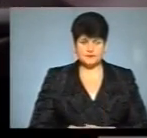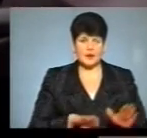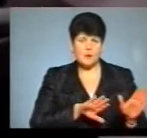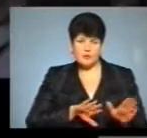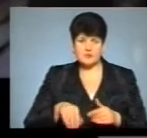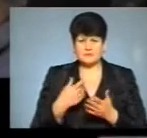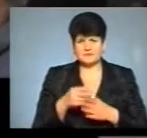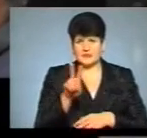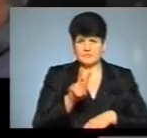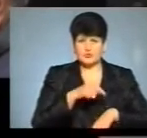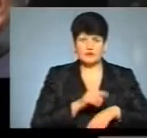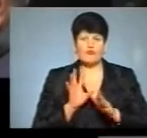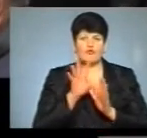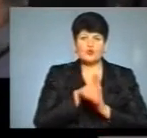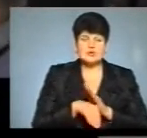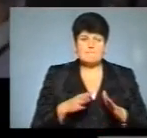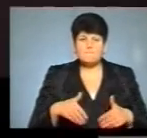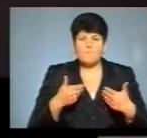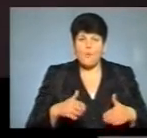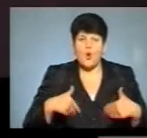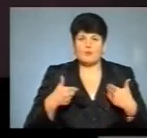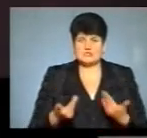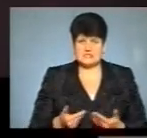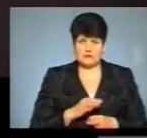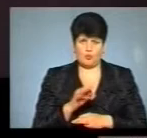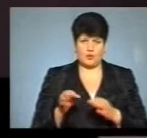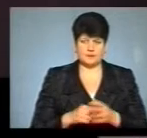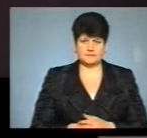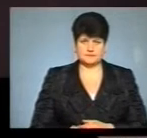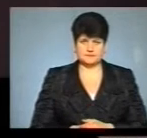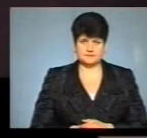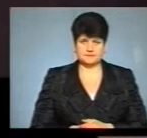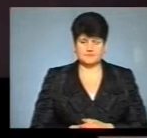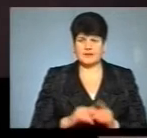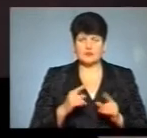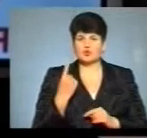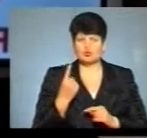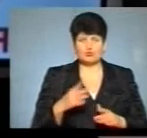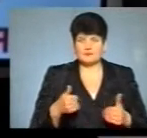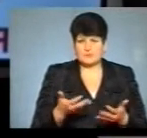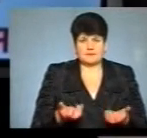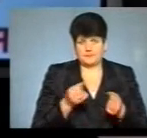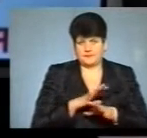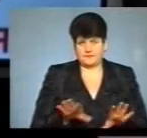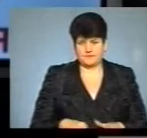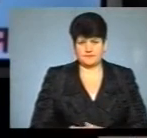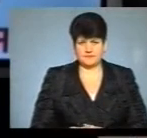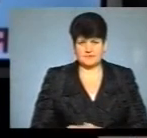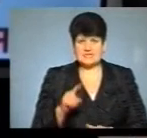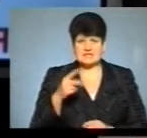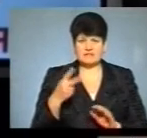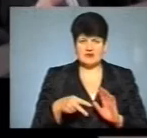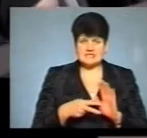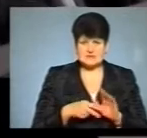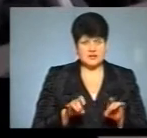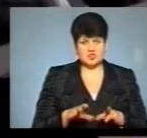дві години депутати вносили пропозиції до проєкту. Жодну з пропозицій не підтримали. За 27 рішення